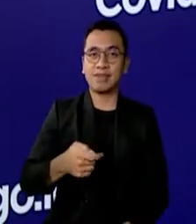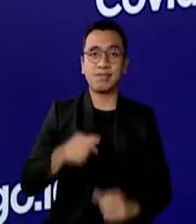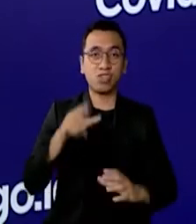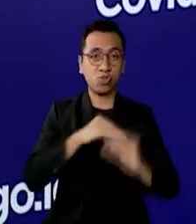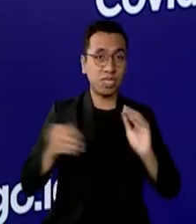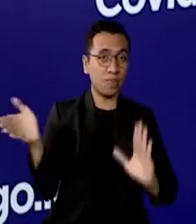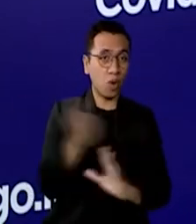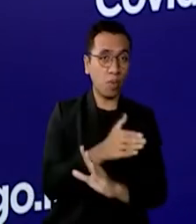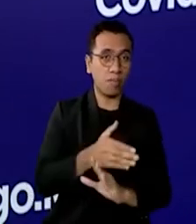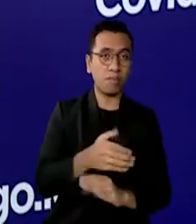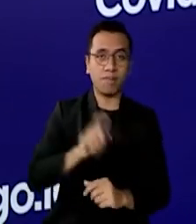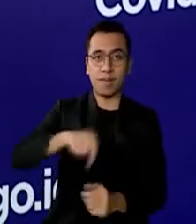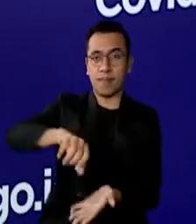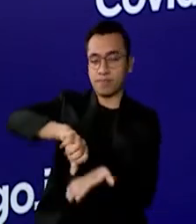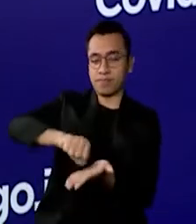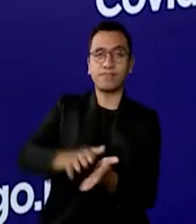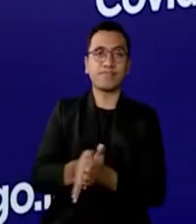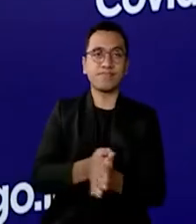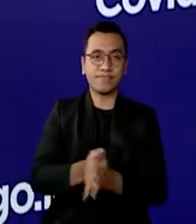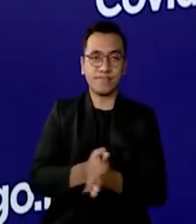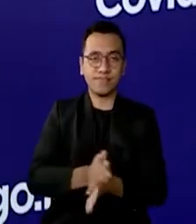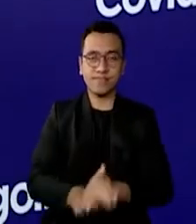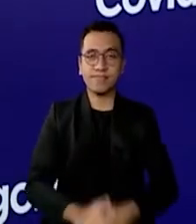terlebih dahulu silakan bidzalika